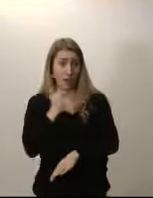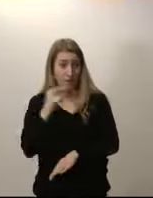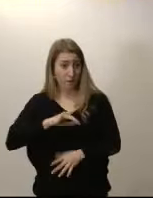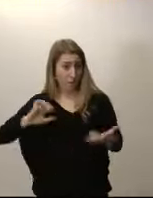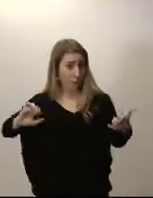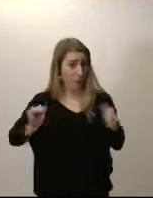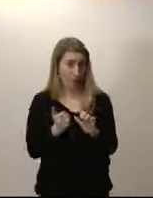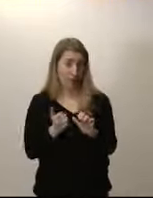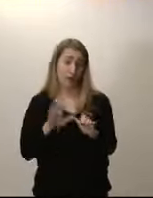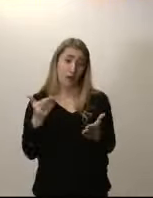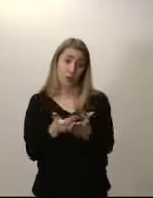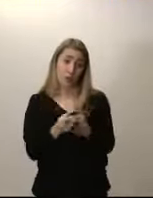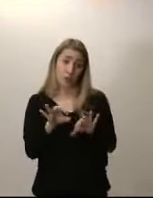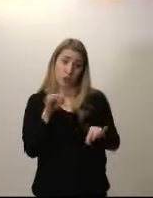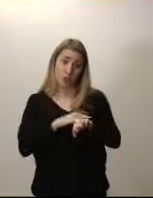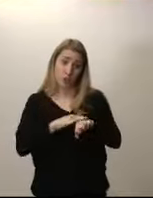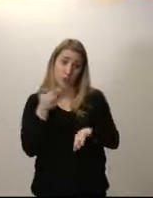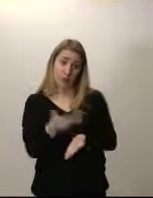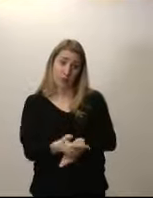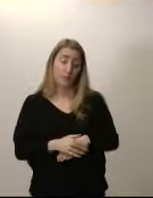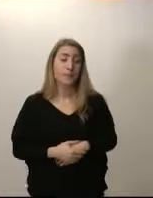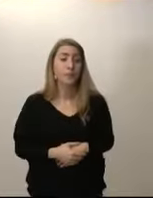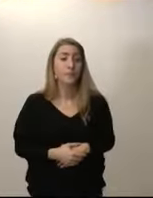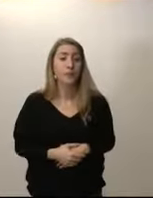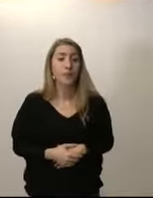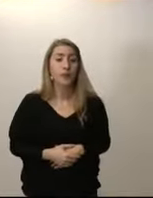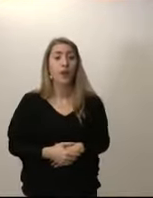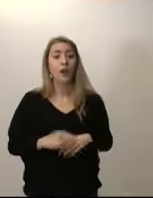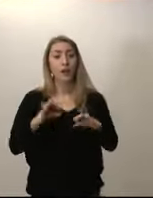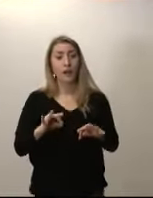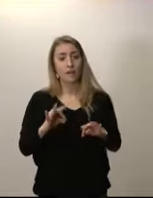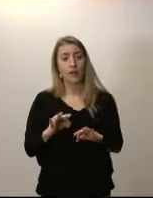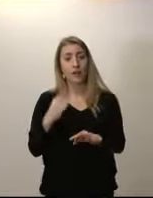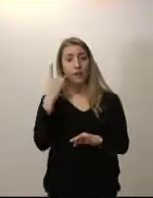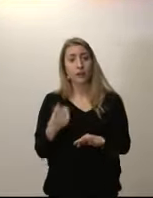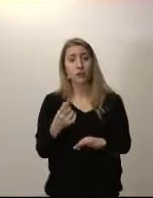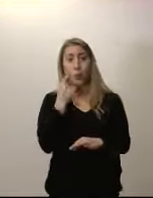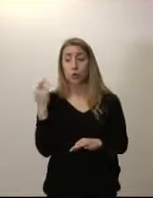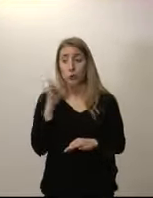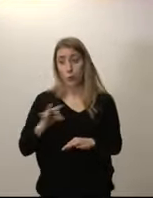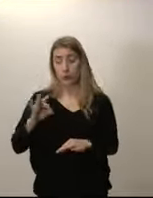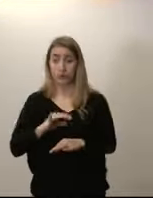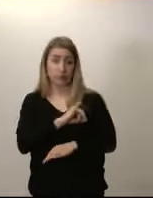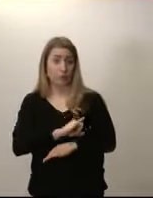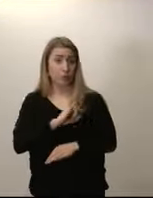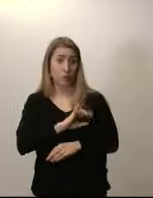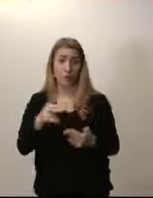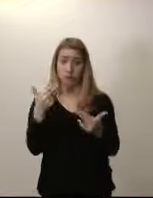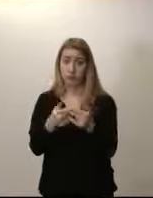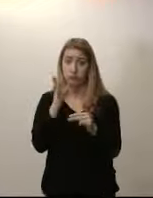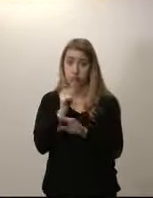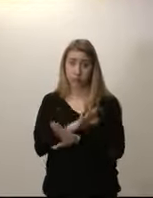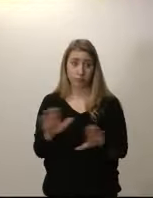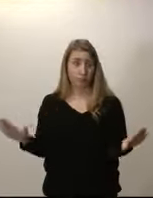choix que nous avons fait. Voilà. Et alors, pour la question de M. Atterer, désolé, je ne sais pas répondre. Mais